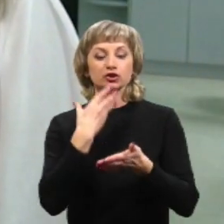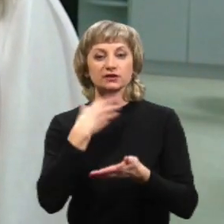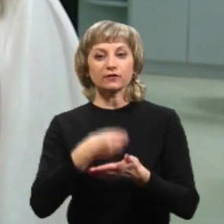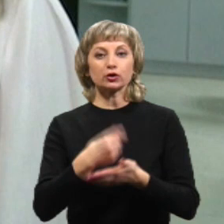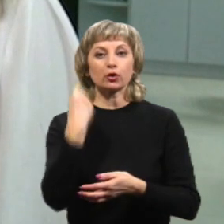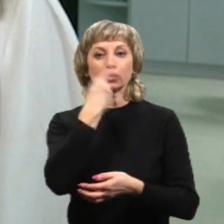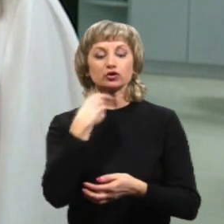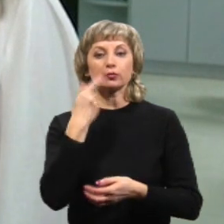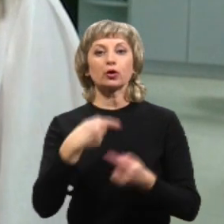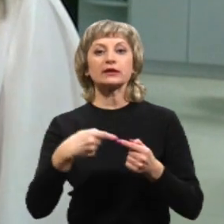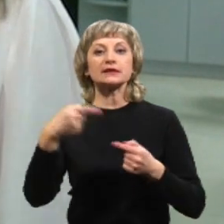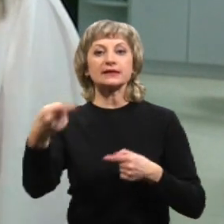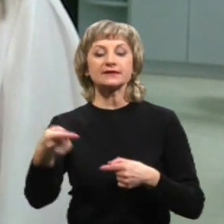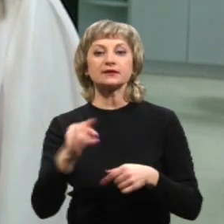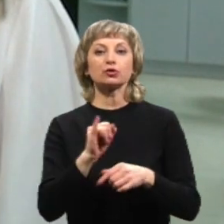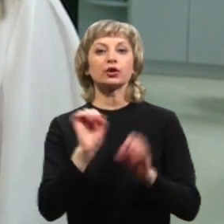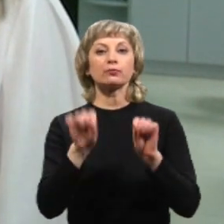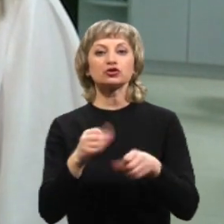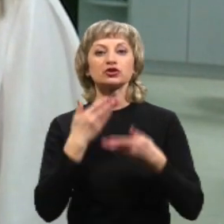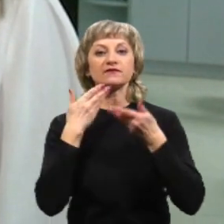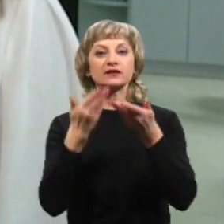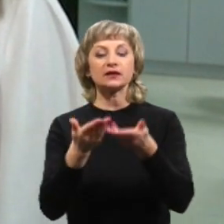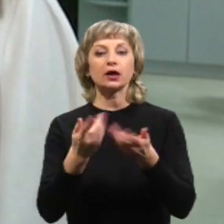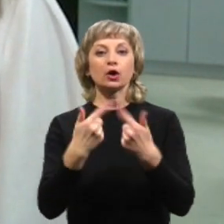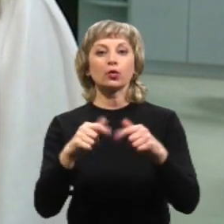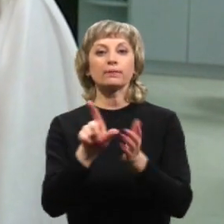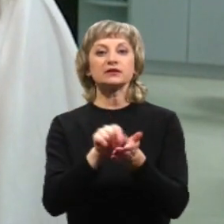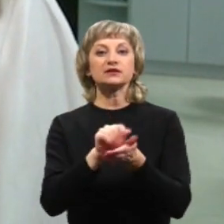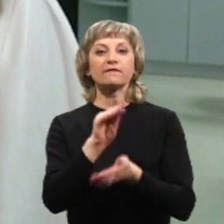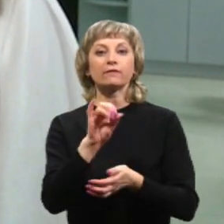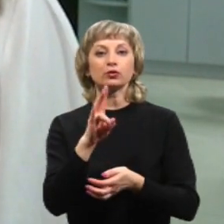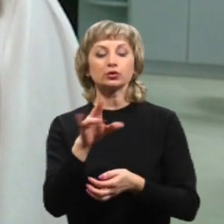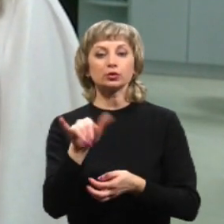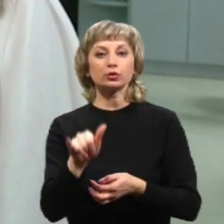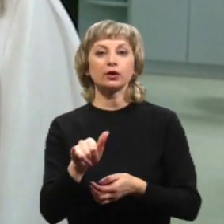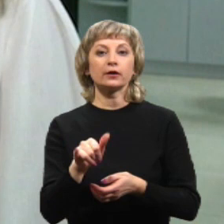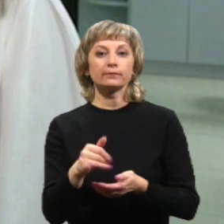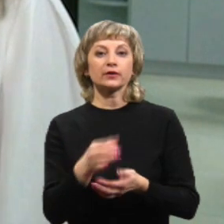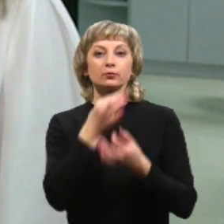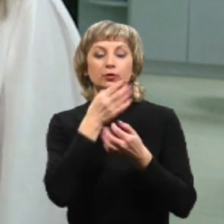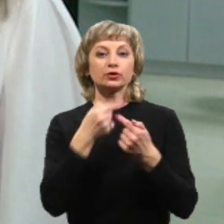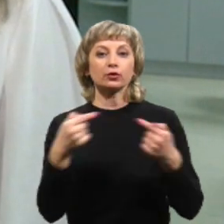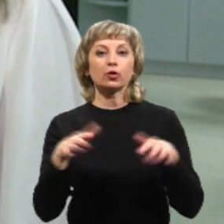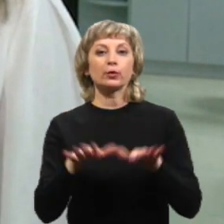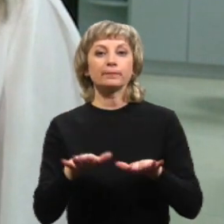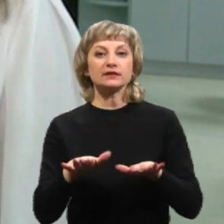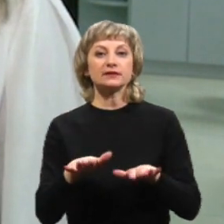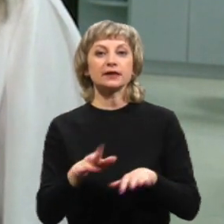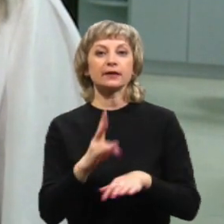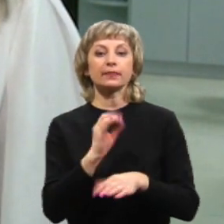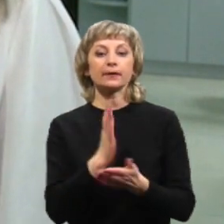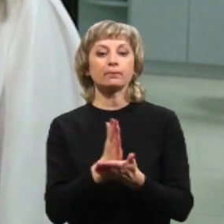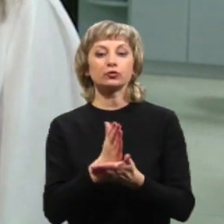особу дистанційно і може звертатись до органів пенсійного фонду з будь-якого місця, не